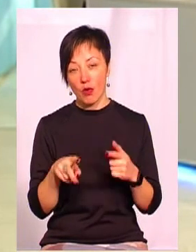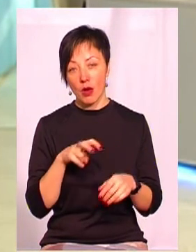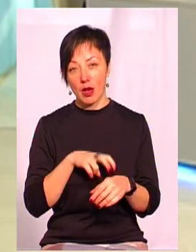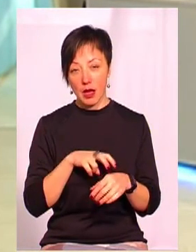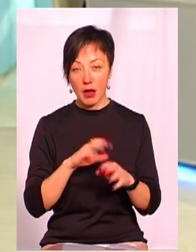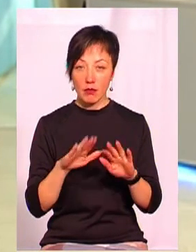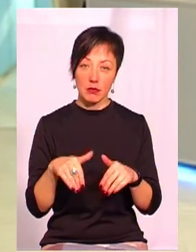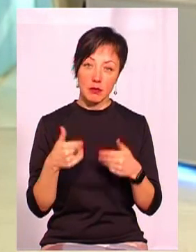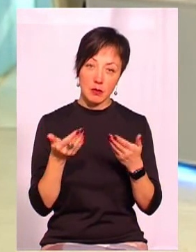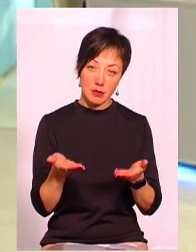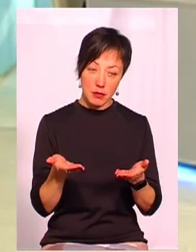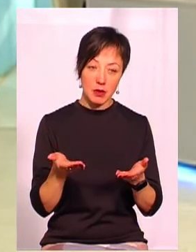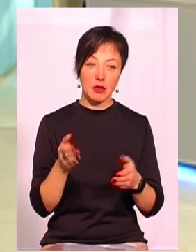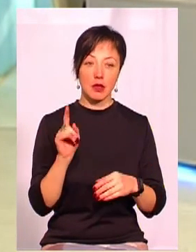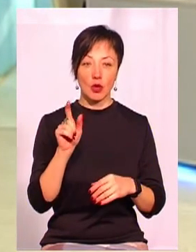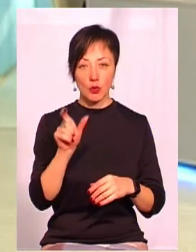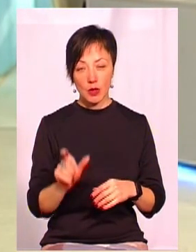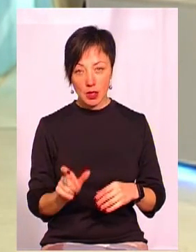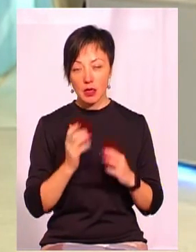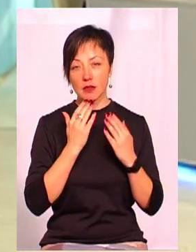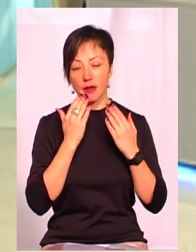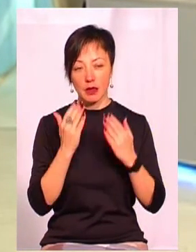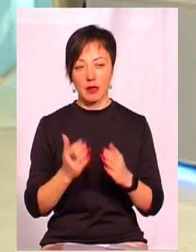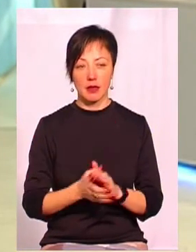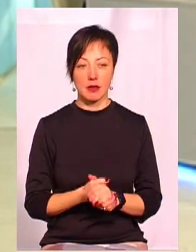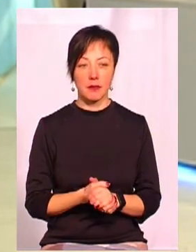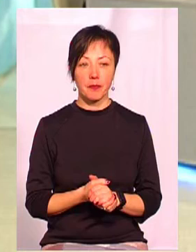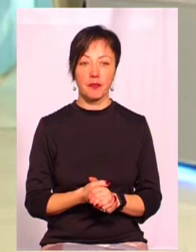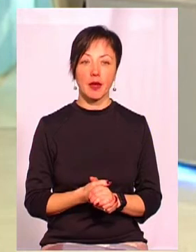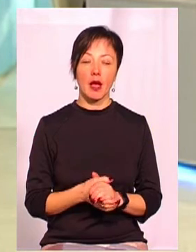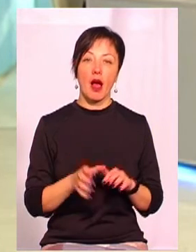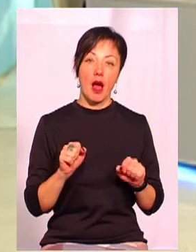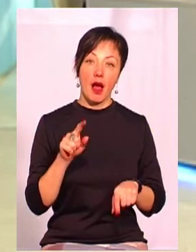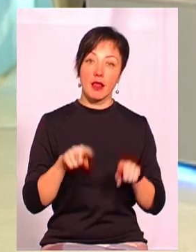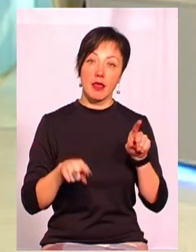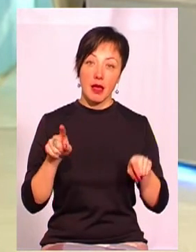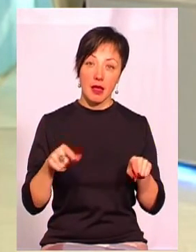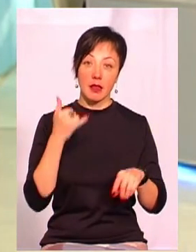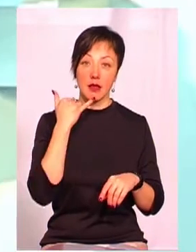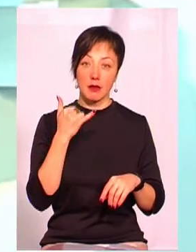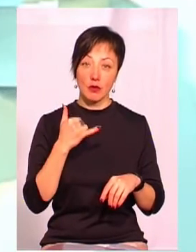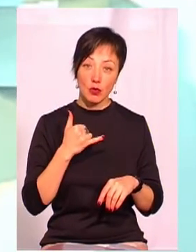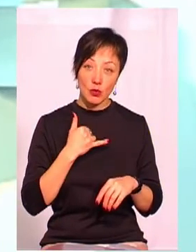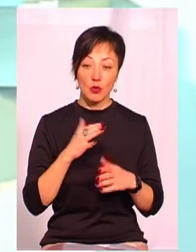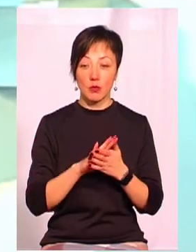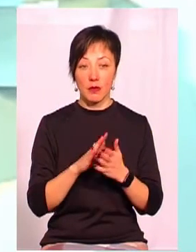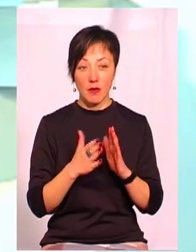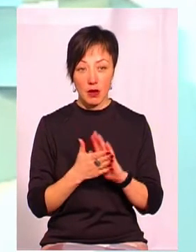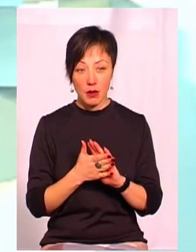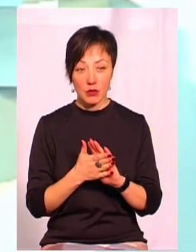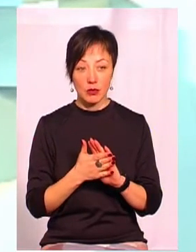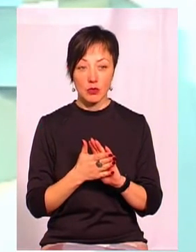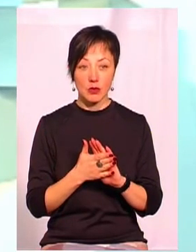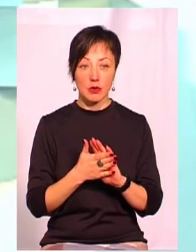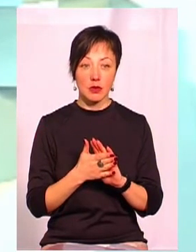лікар порекомендує, і тоді людина звертається. А деякі телефонують, домовляються